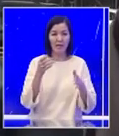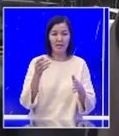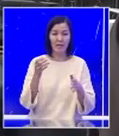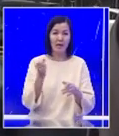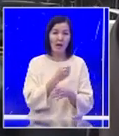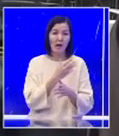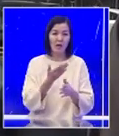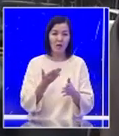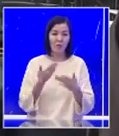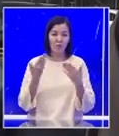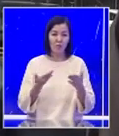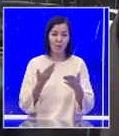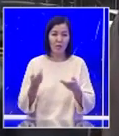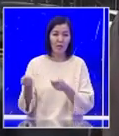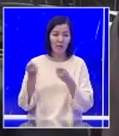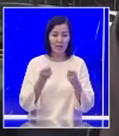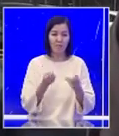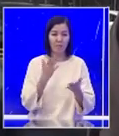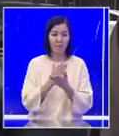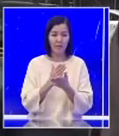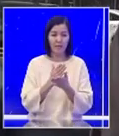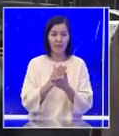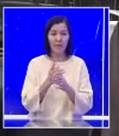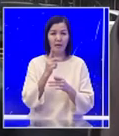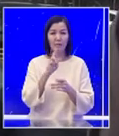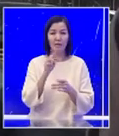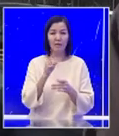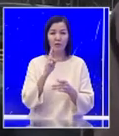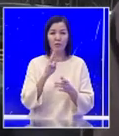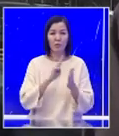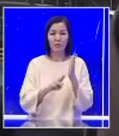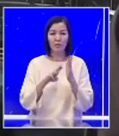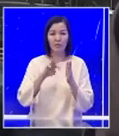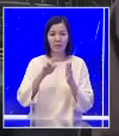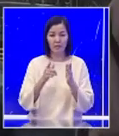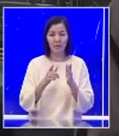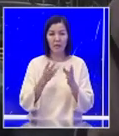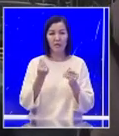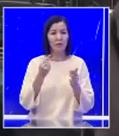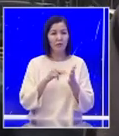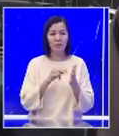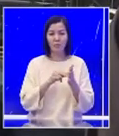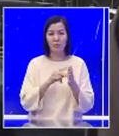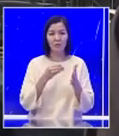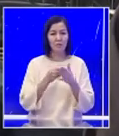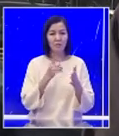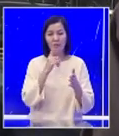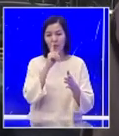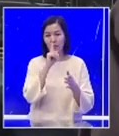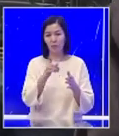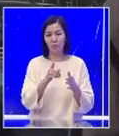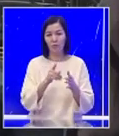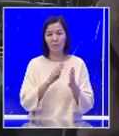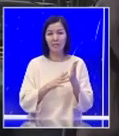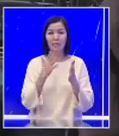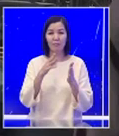4000 тоннаға тарта ұн жеткізілді. Килограммы 90 теңгеден өткізілді. Бұл өз кезегінде наубайханалардың әлеуметтік нанды